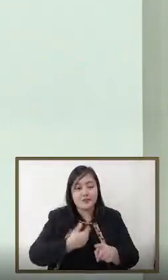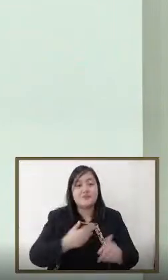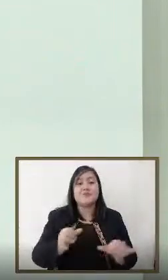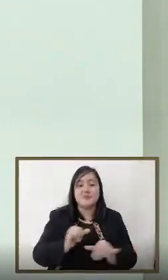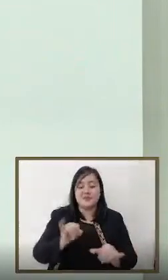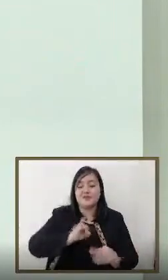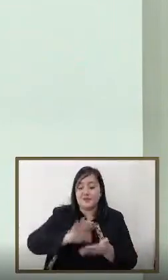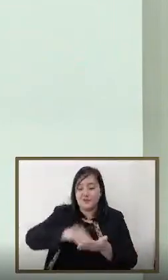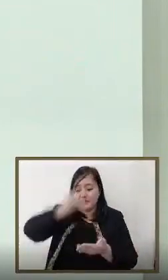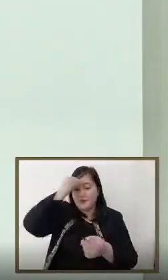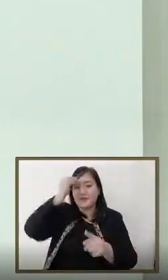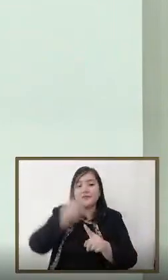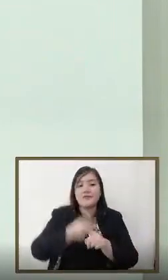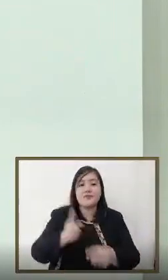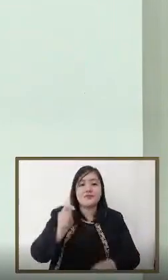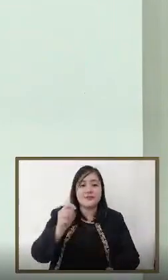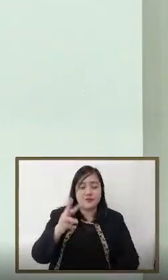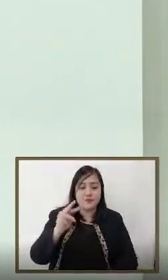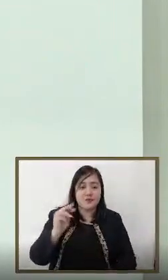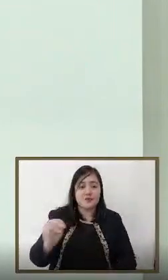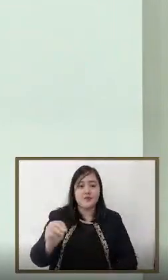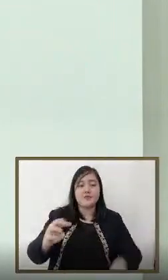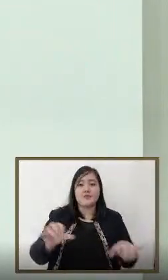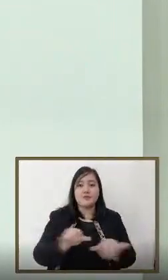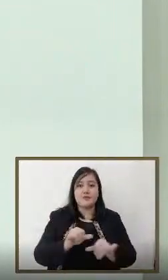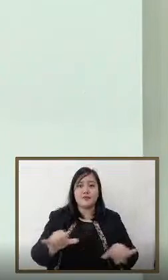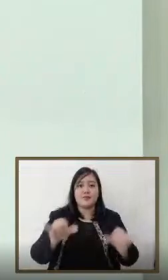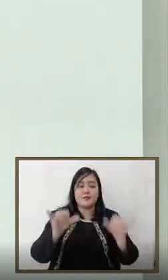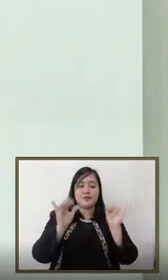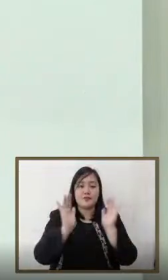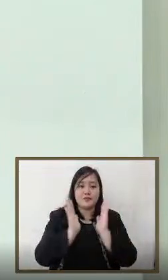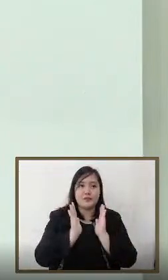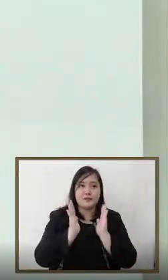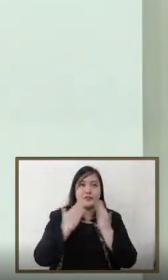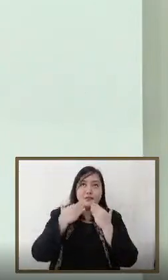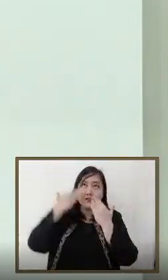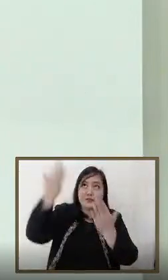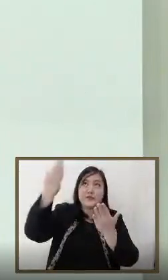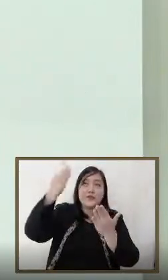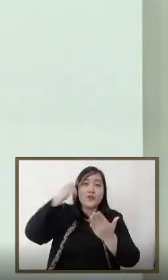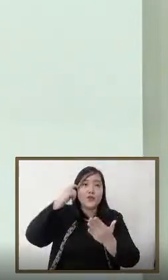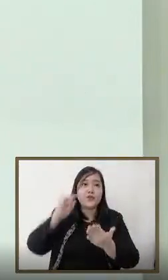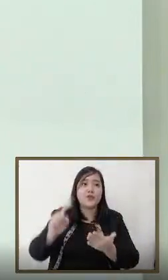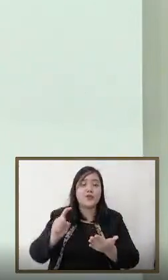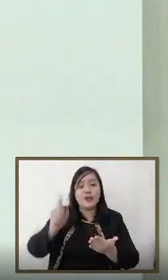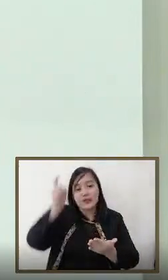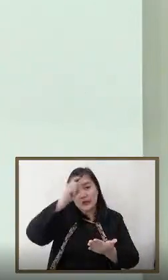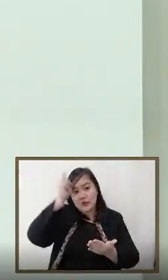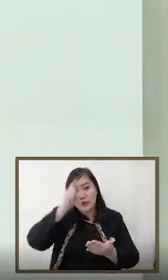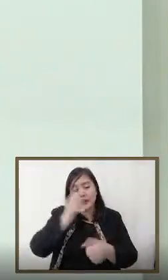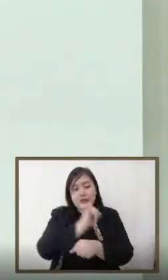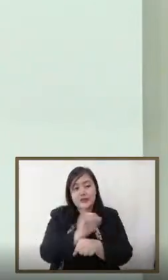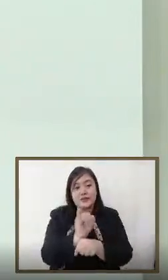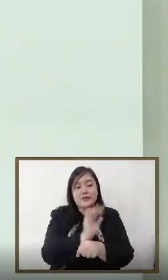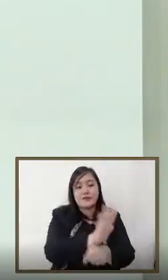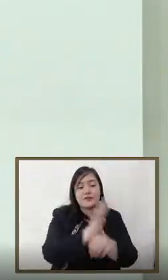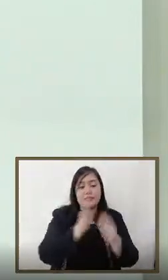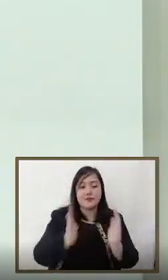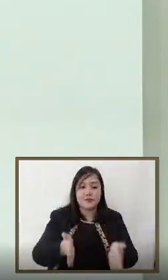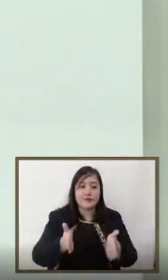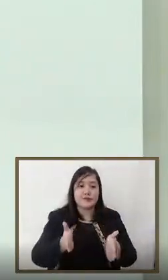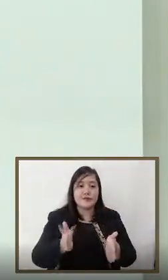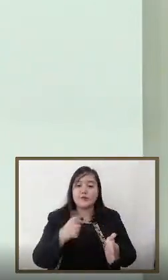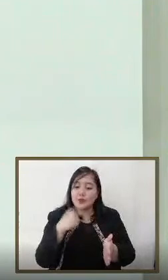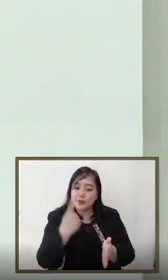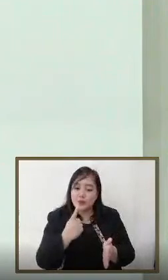sila sa amin. Nagpapasalamat din po ako sa company of wise influencers na meron ako. Hindi ko na po sila maisa-isa lahat,